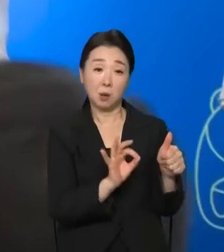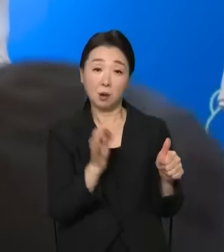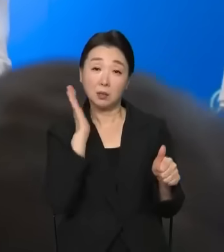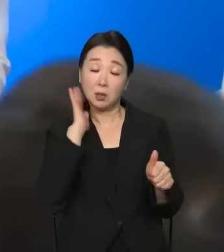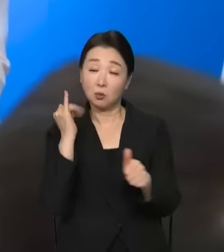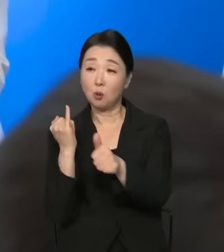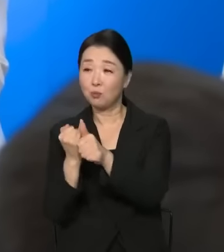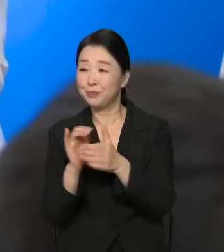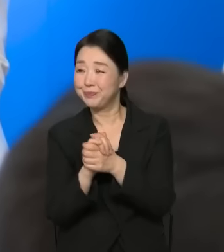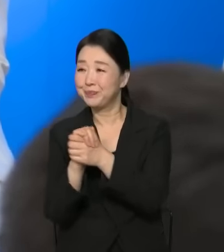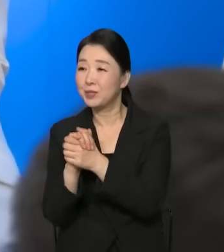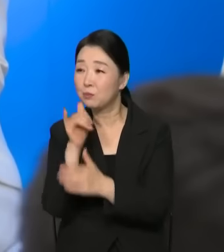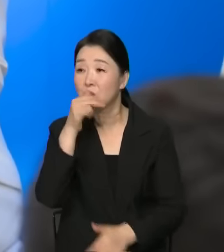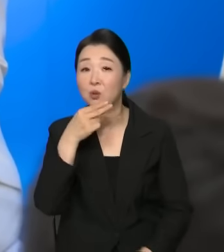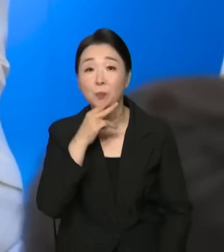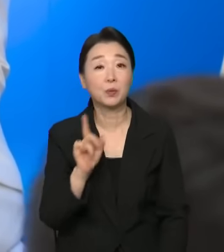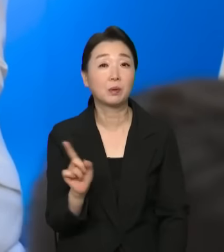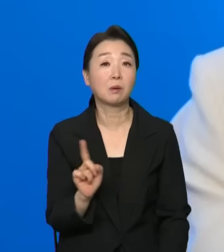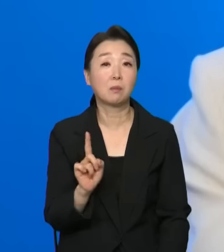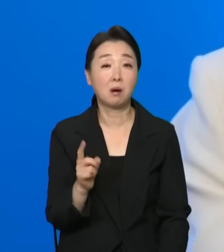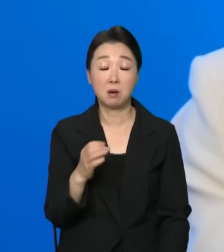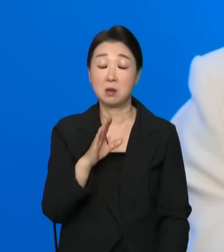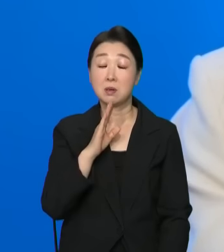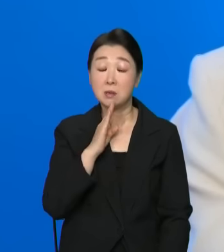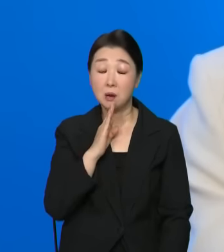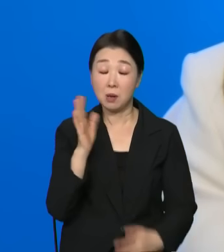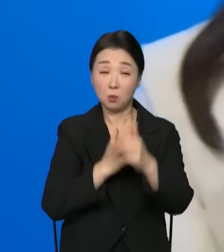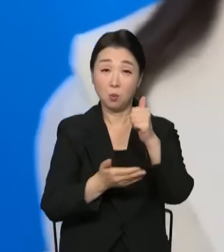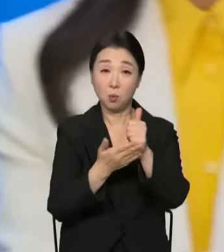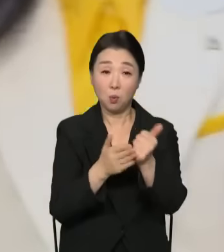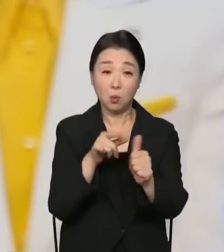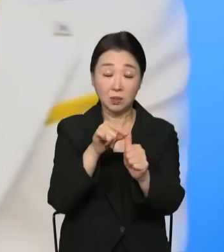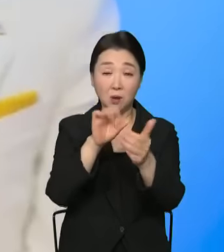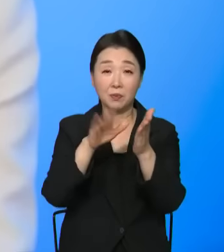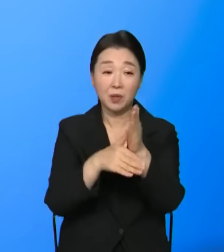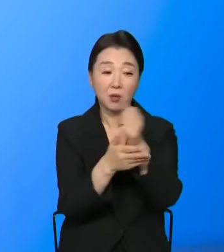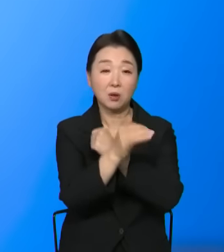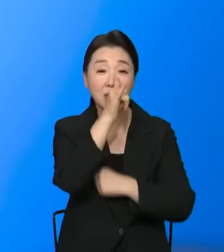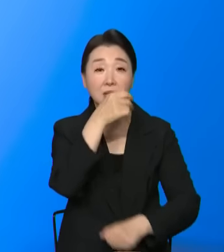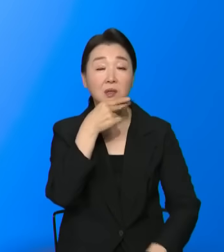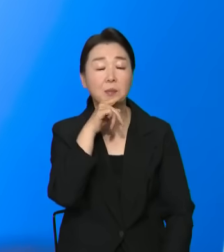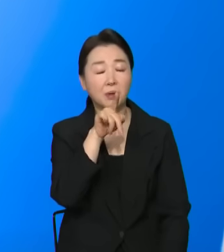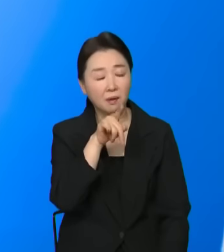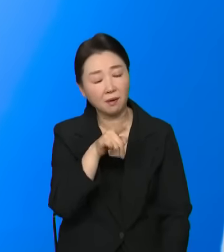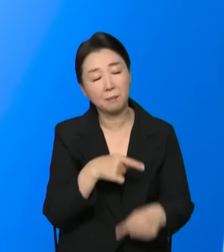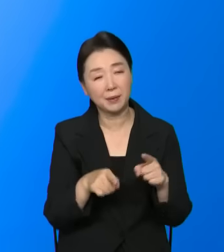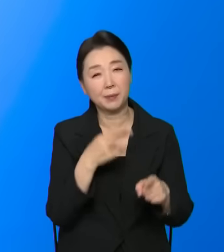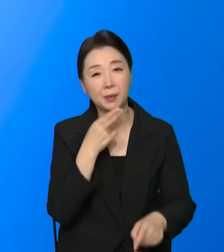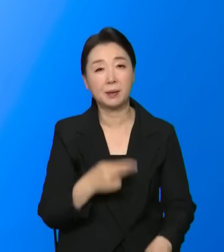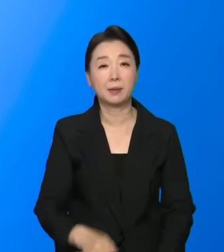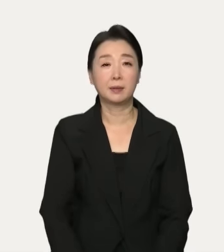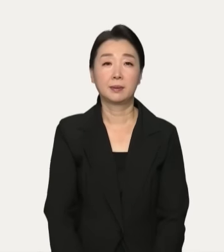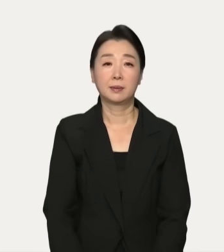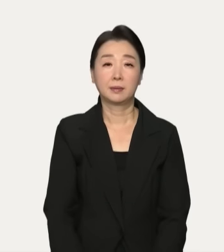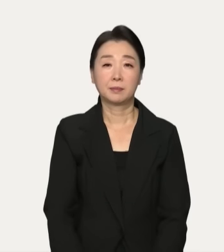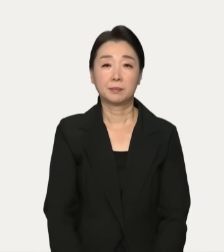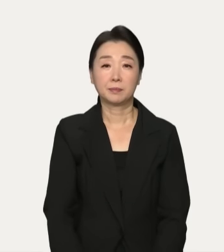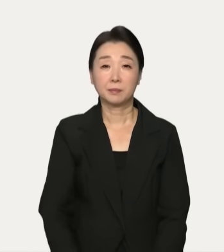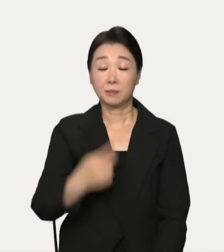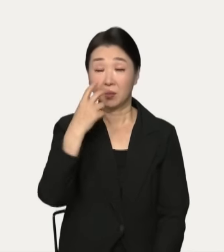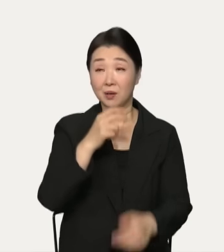부부와 어느 정도 친분 관계였는지 또 실제 공천 과정에 영향을 미쳤는지 여부는 판단하지 않았습니다. 한